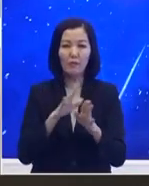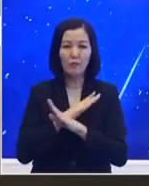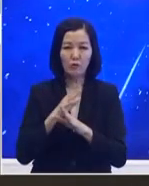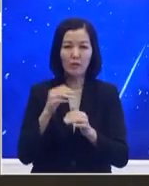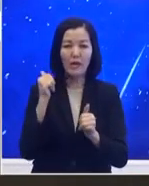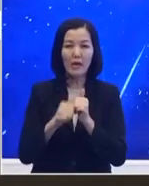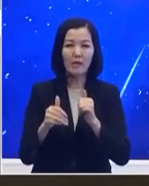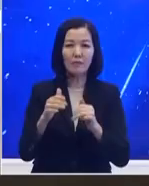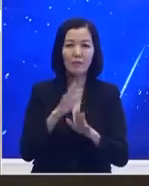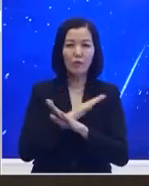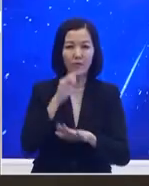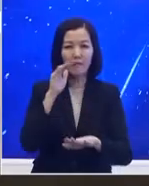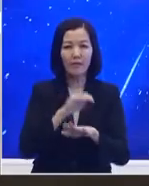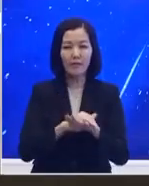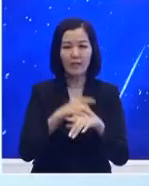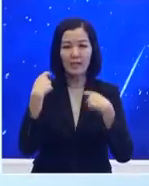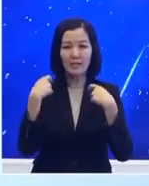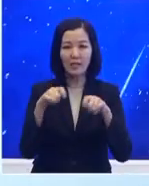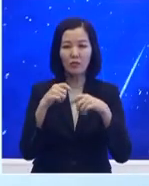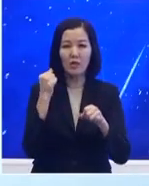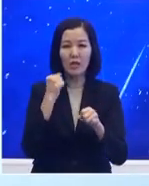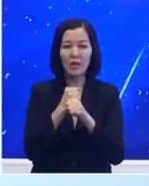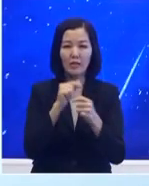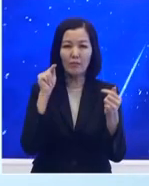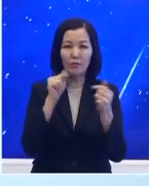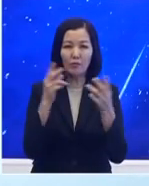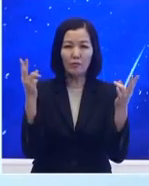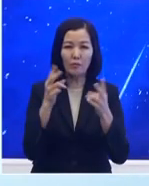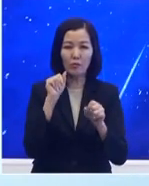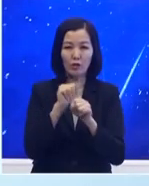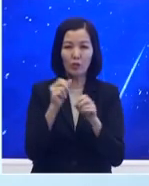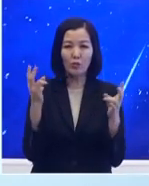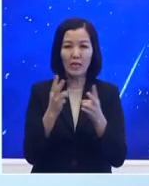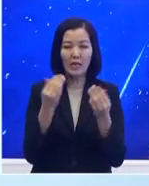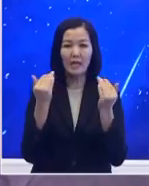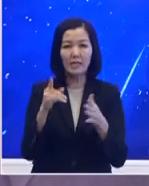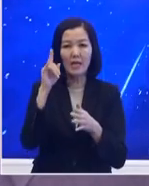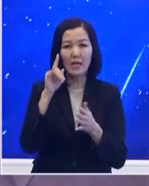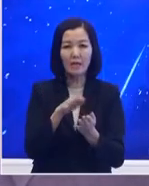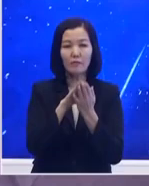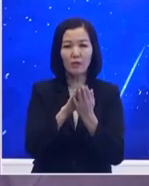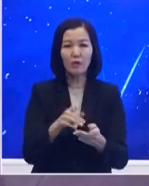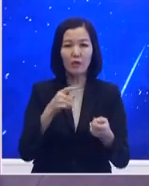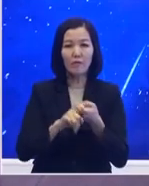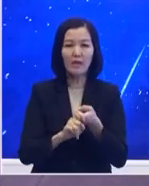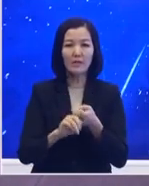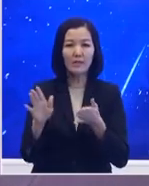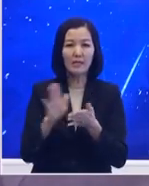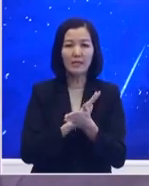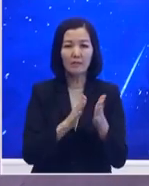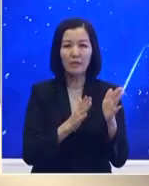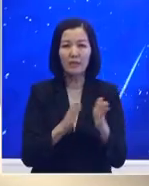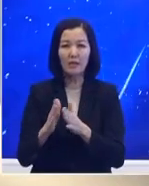өлім фактісі үшін салттық сатушылармен қатаң күрес жүргізу қажет. Қазіргі таңда елде адам жерлеуге байланысты рәсімдерді